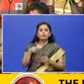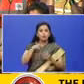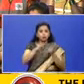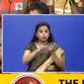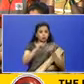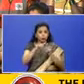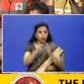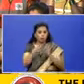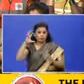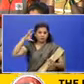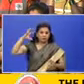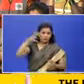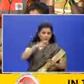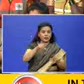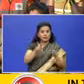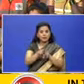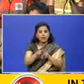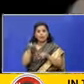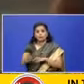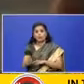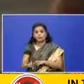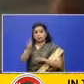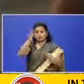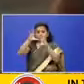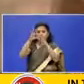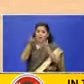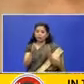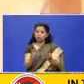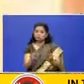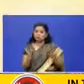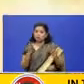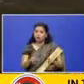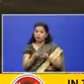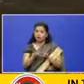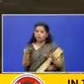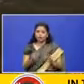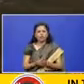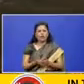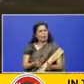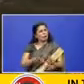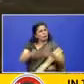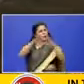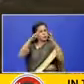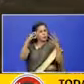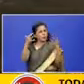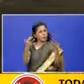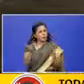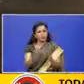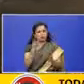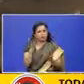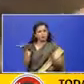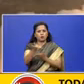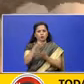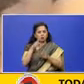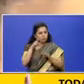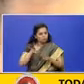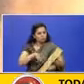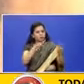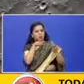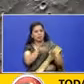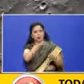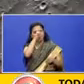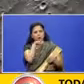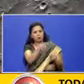ही स्पेस सेक्टर में भी कमाल कर रहा है। पूरी दुनिया आज भारत की